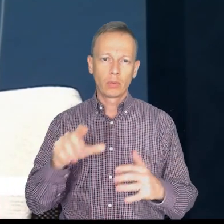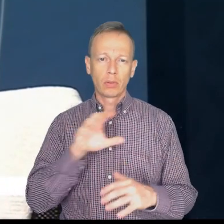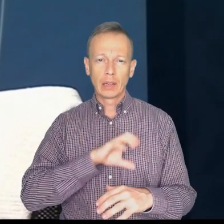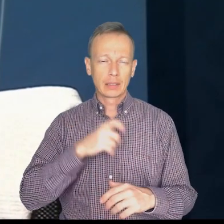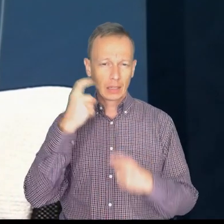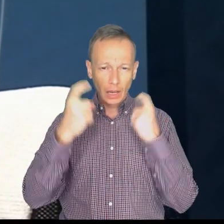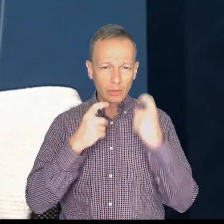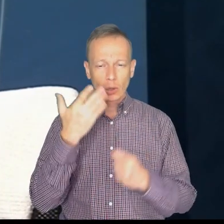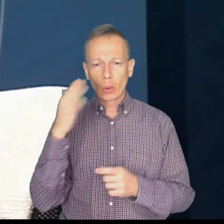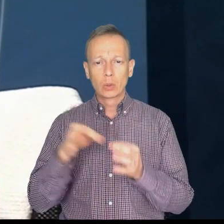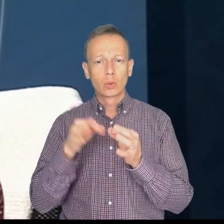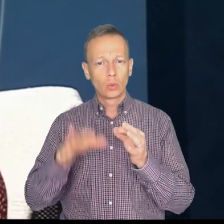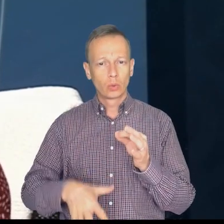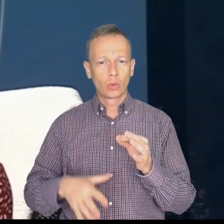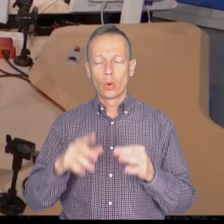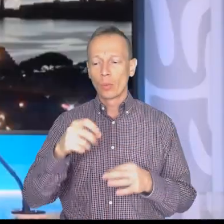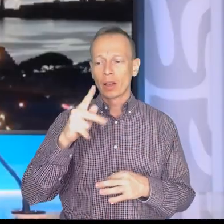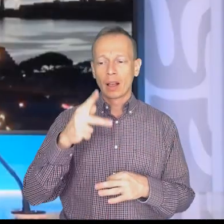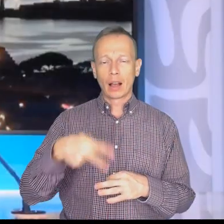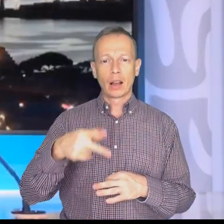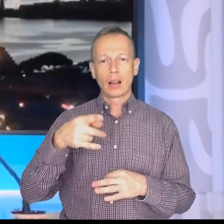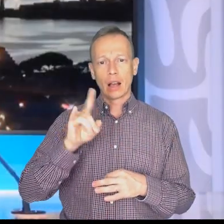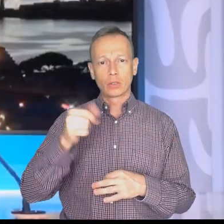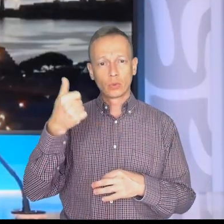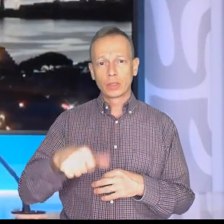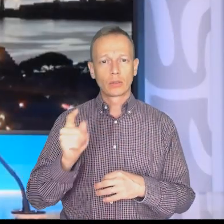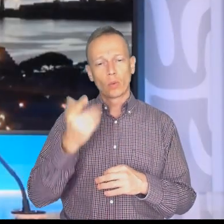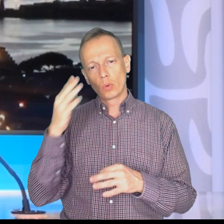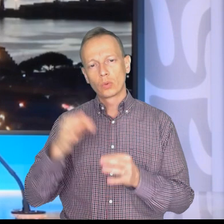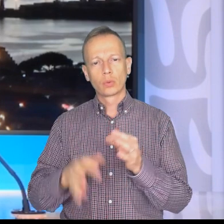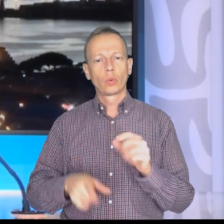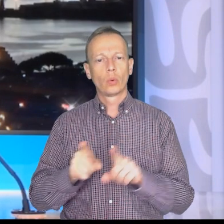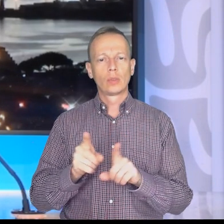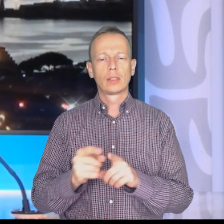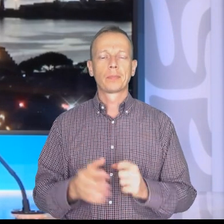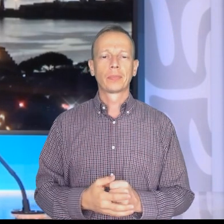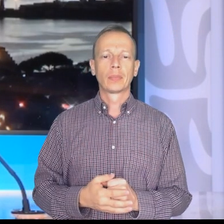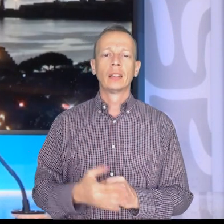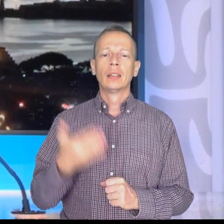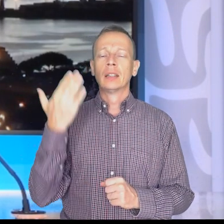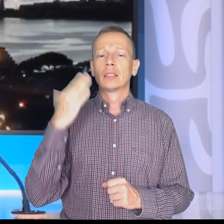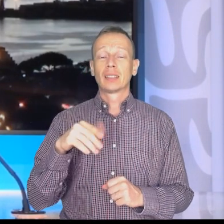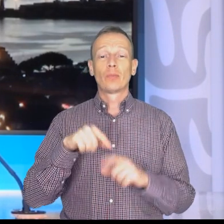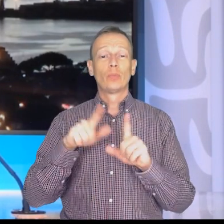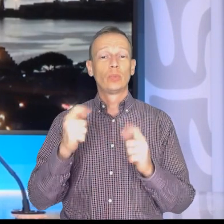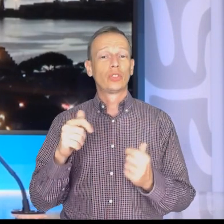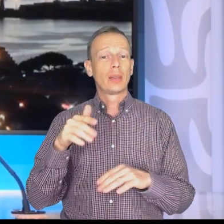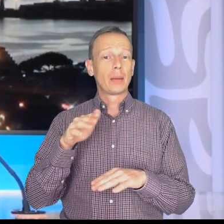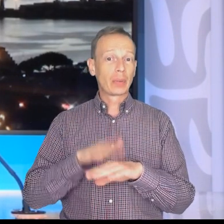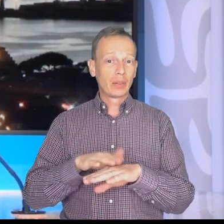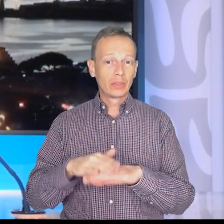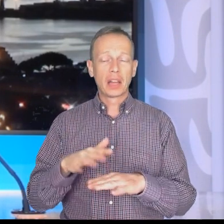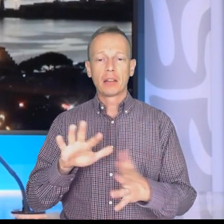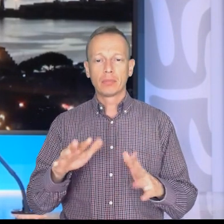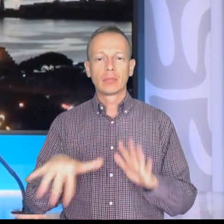dispositifs complémentaires à celui de l'OPH. Sachez que le budget prévisionnel des actions de la politique publique de l'habitat est estimé à